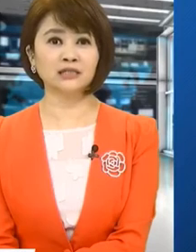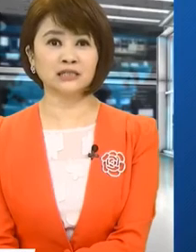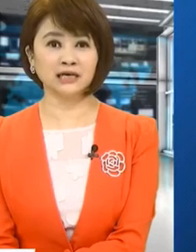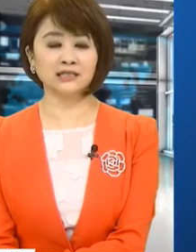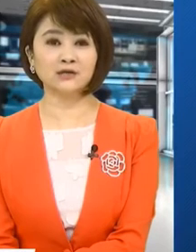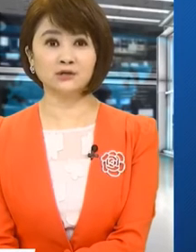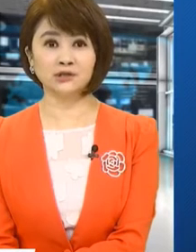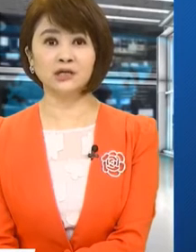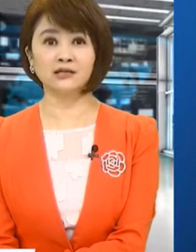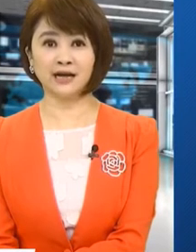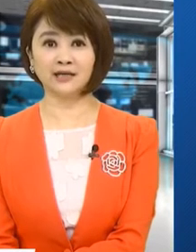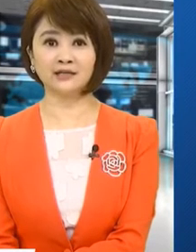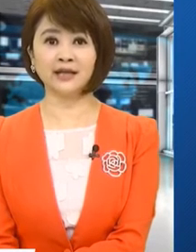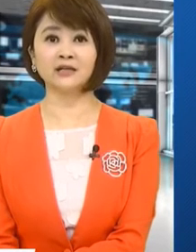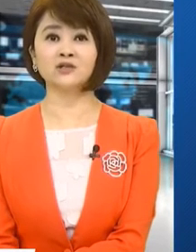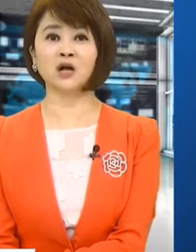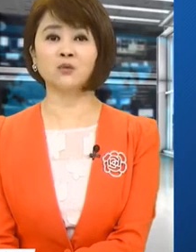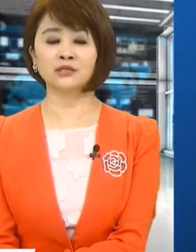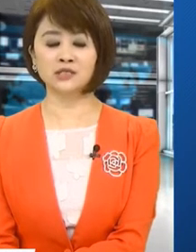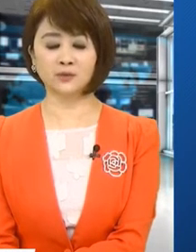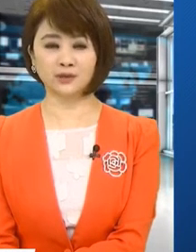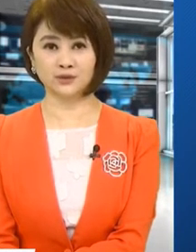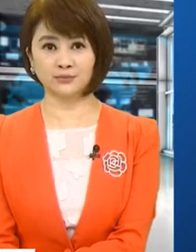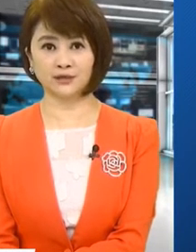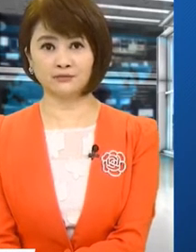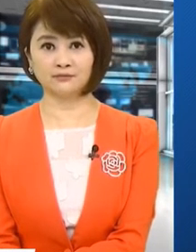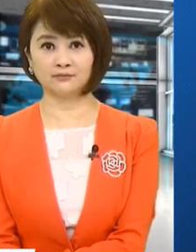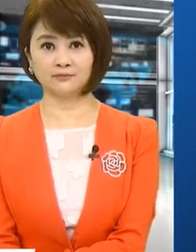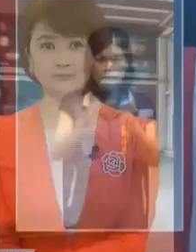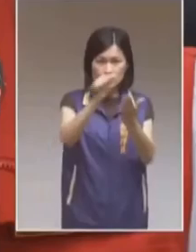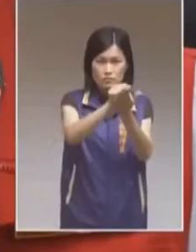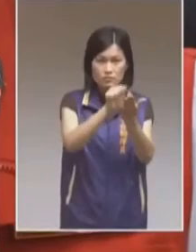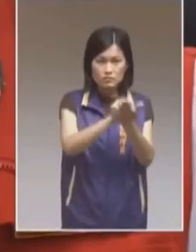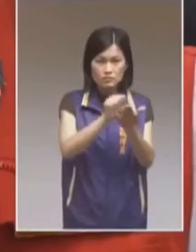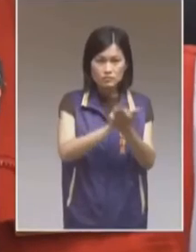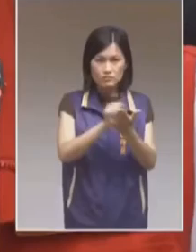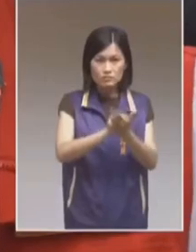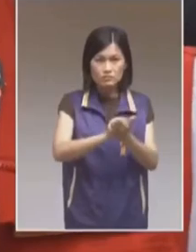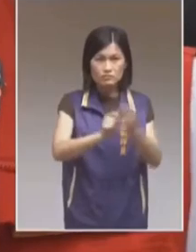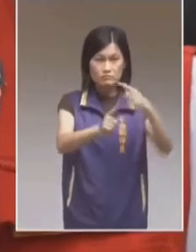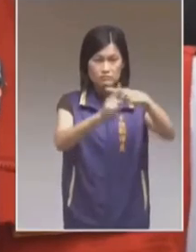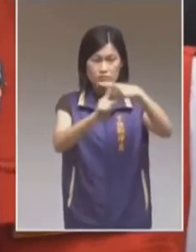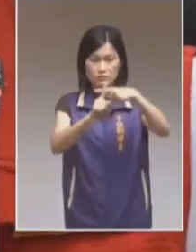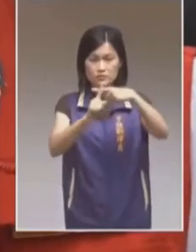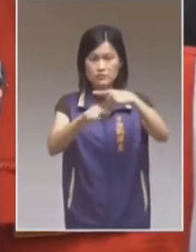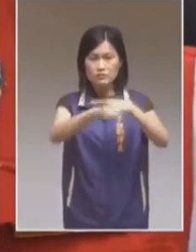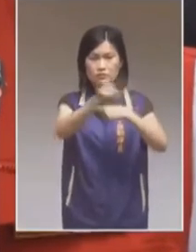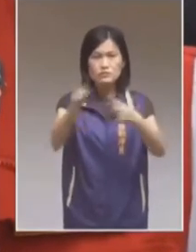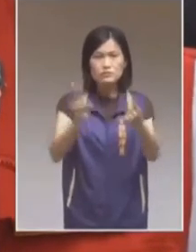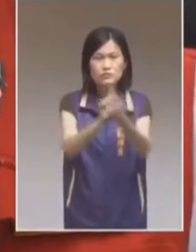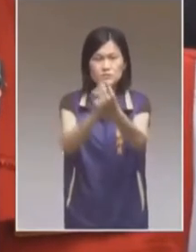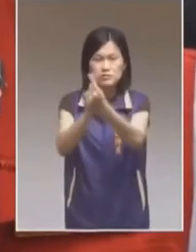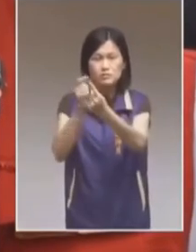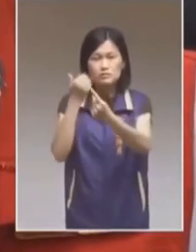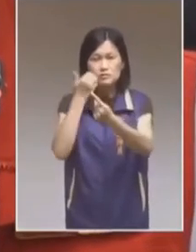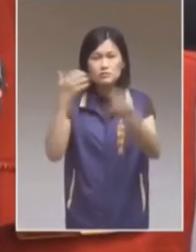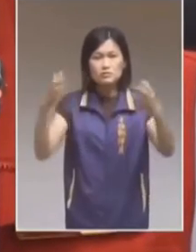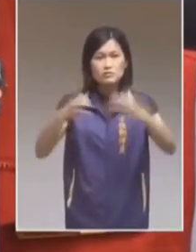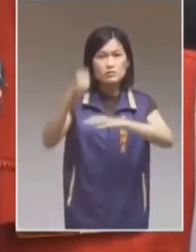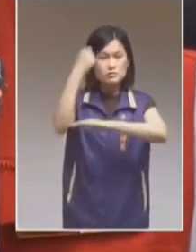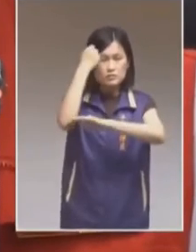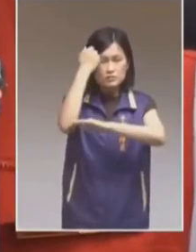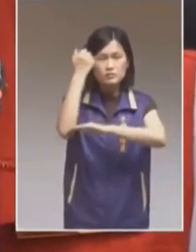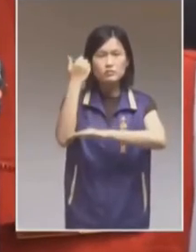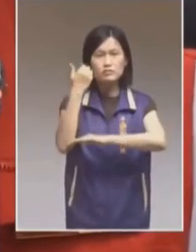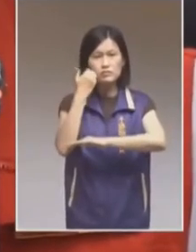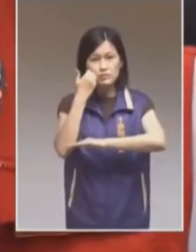林分局更已经累积有10人染疫，带您掌握记者会的说明。 个案里面他的密切接触者啊，可能是他的同住家人